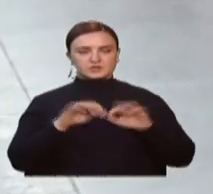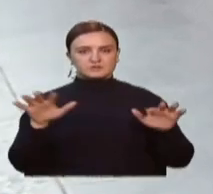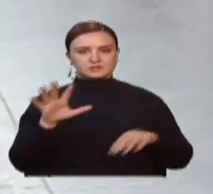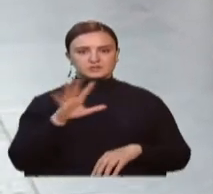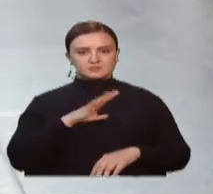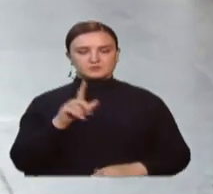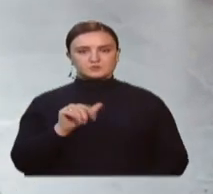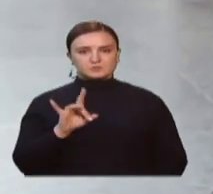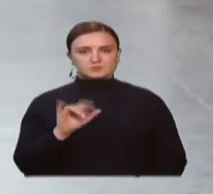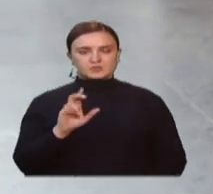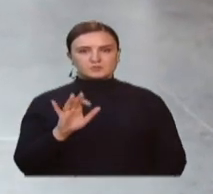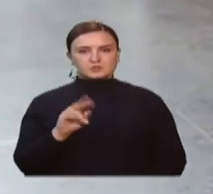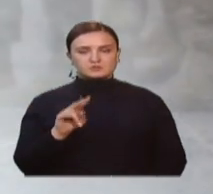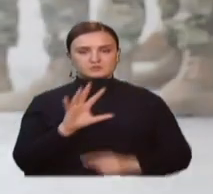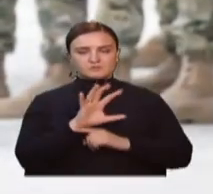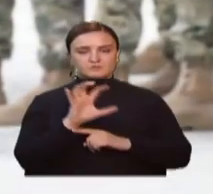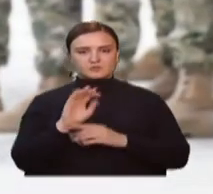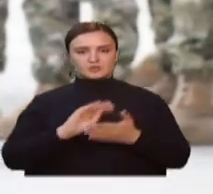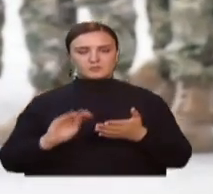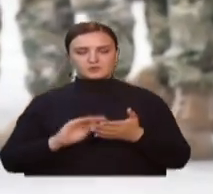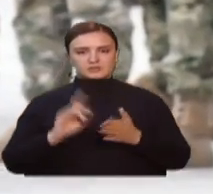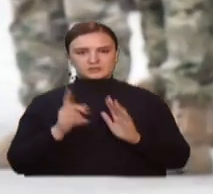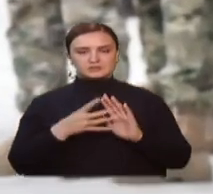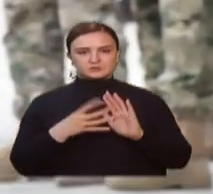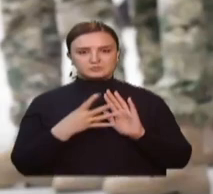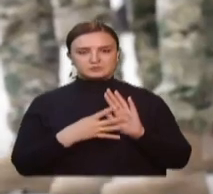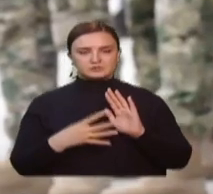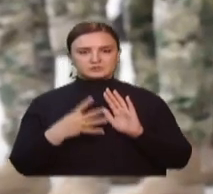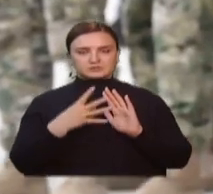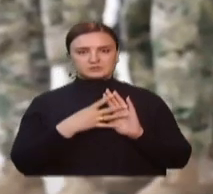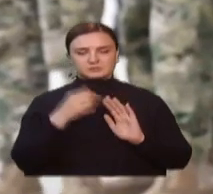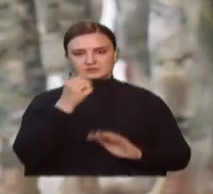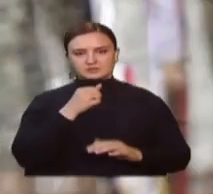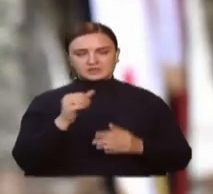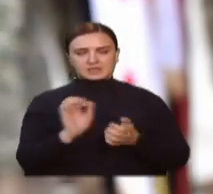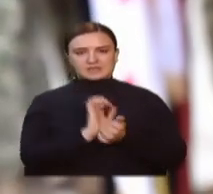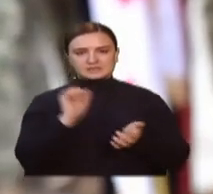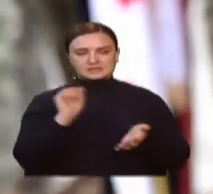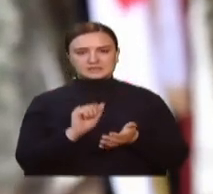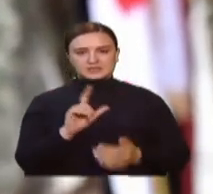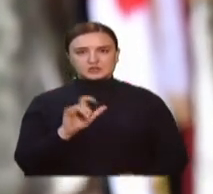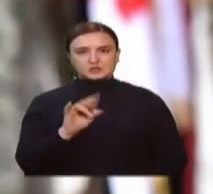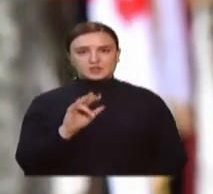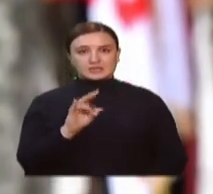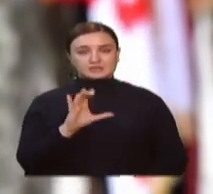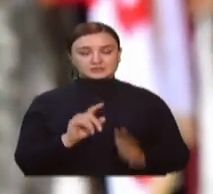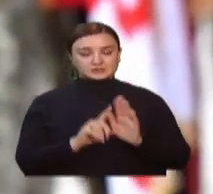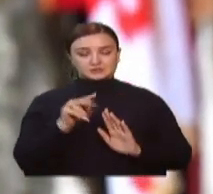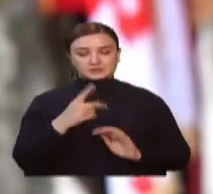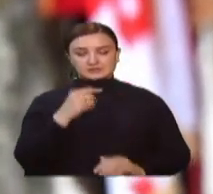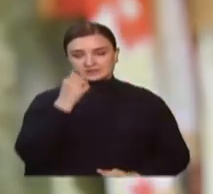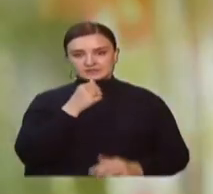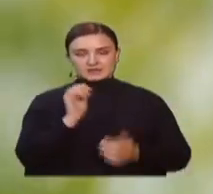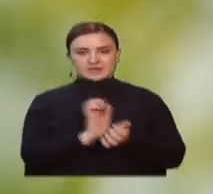იყო. ზურაბ ქურციკიძემ ფოტორეპორტიორობა 1999 წელს გაზეთ რეზონანსში დაიწყო, 2001 წლიდან კი გაზეთ